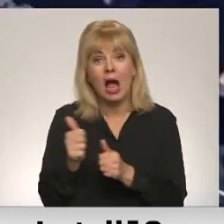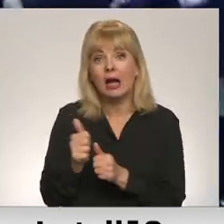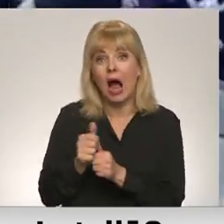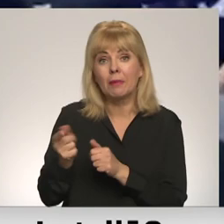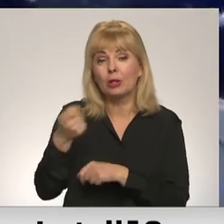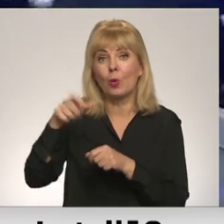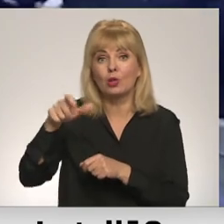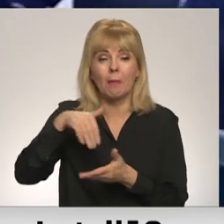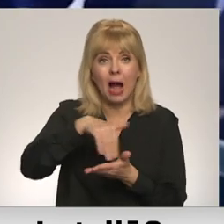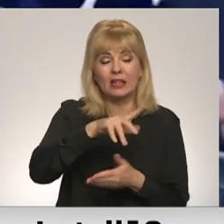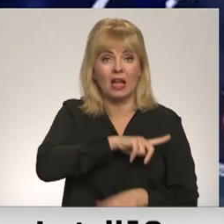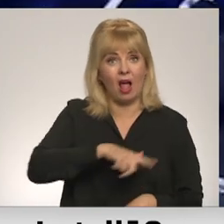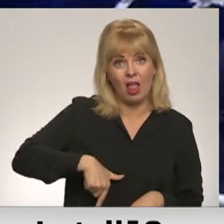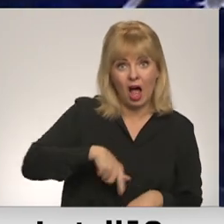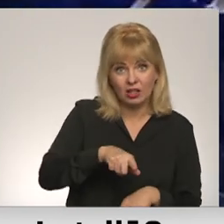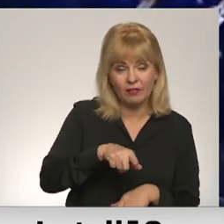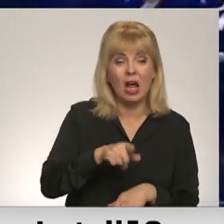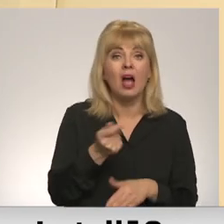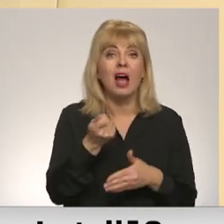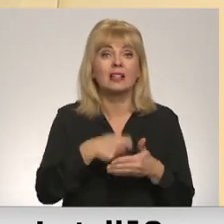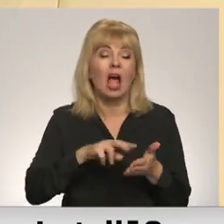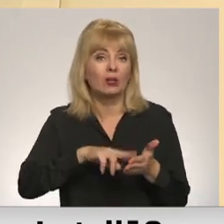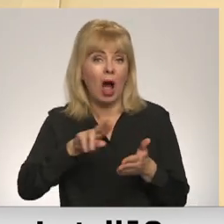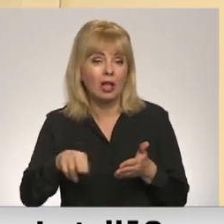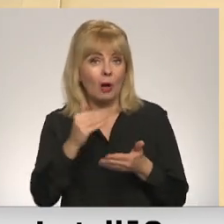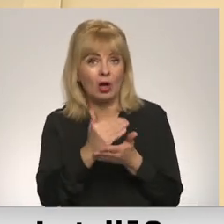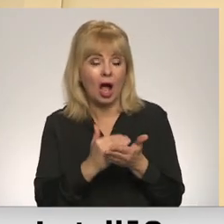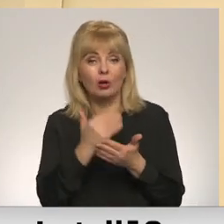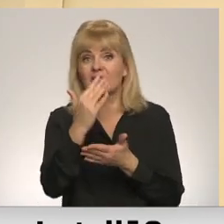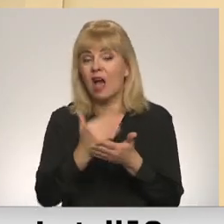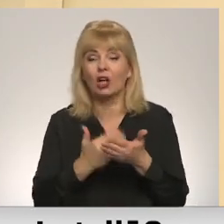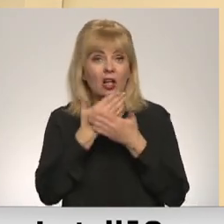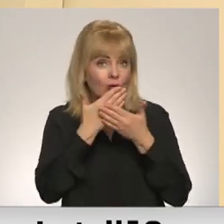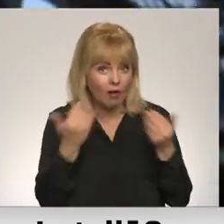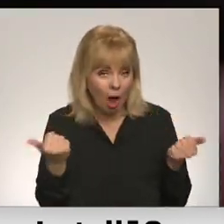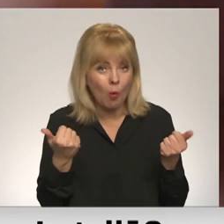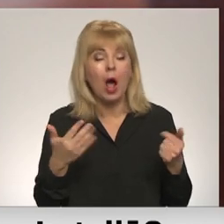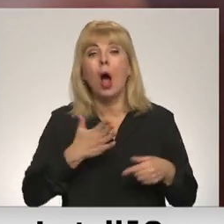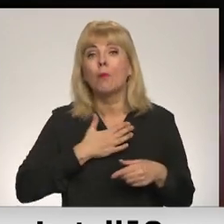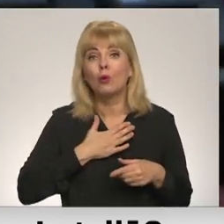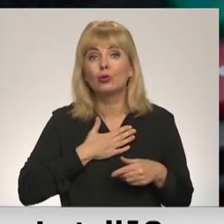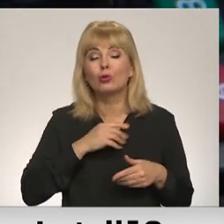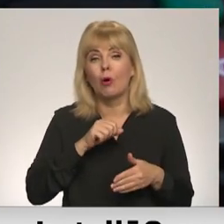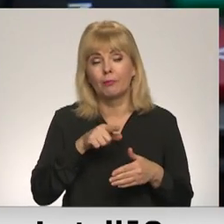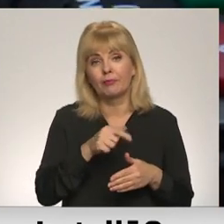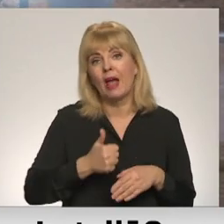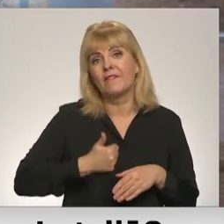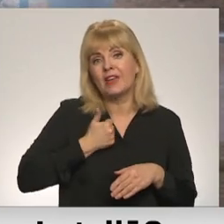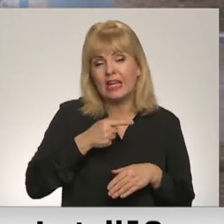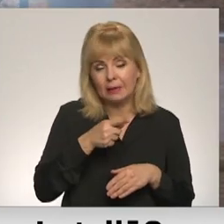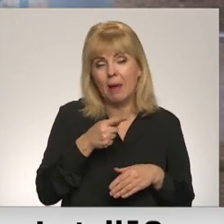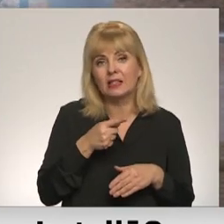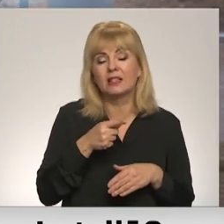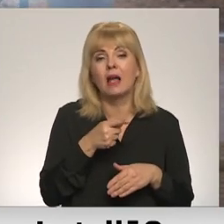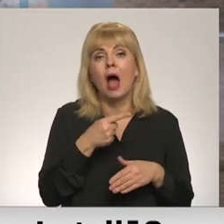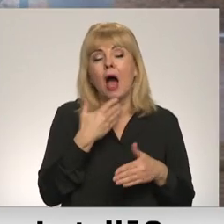uzņēmēji atteicās, Latvijā retrans, lai atļauto kanālu sarakstā nemaz nav, un attiecīgi arī mūsu kabeļu operatori piedāvājumā to nav